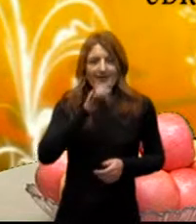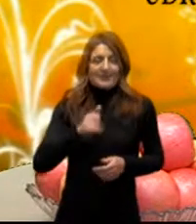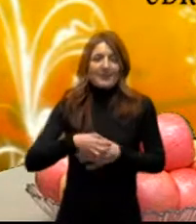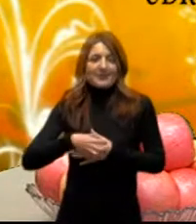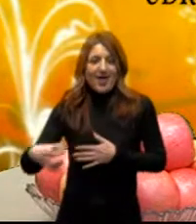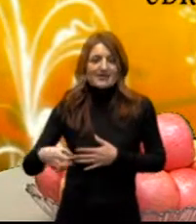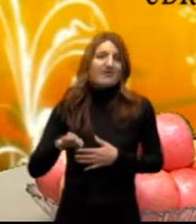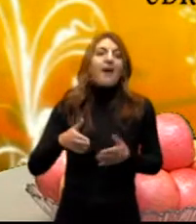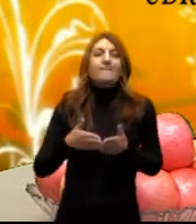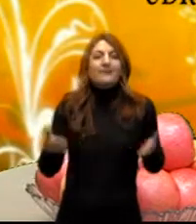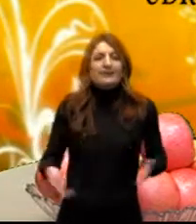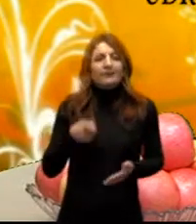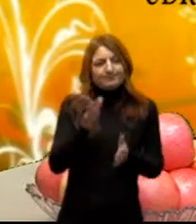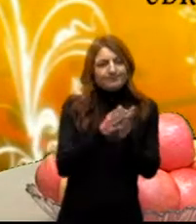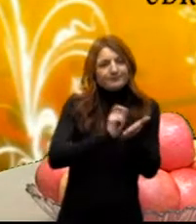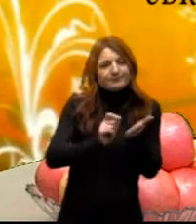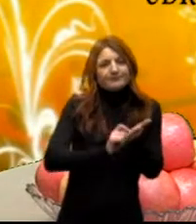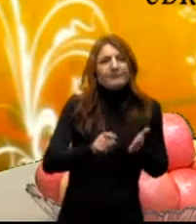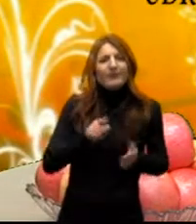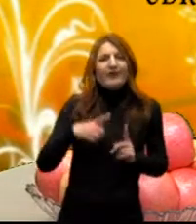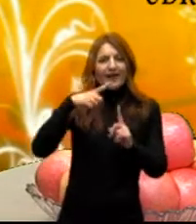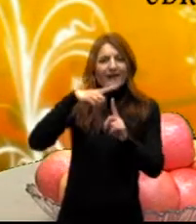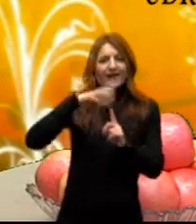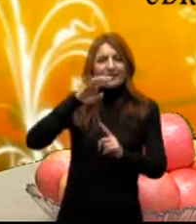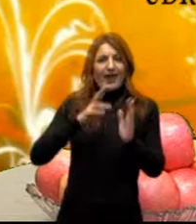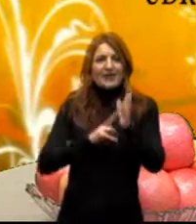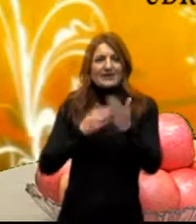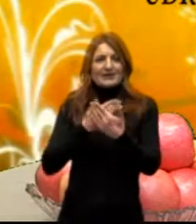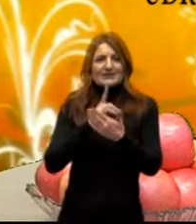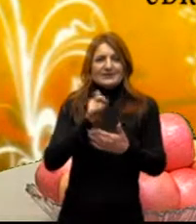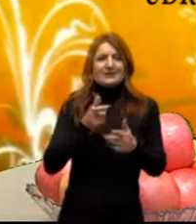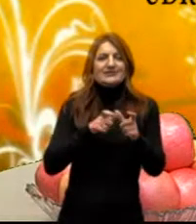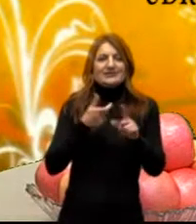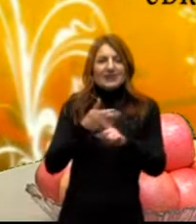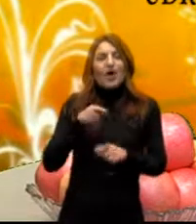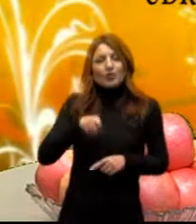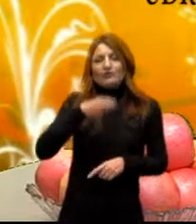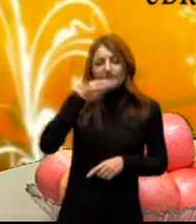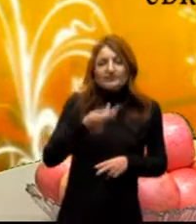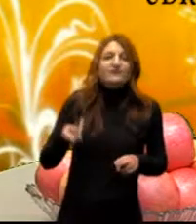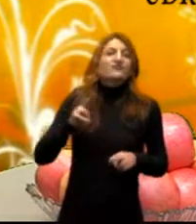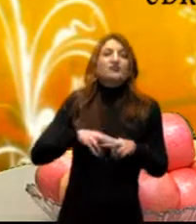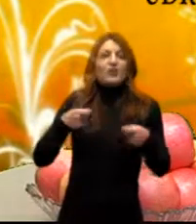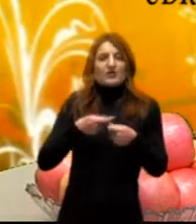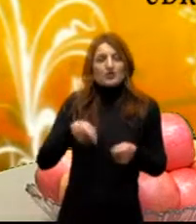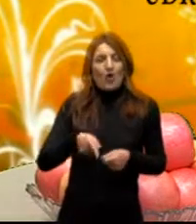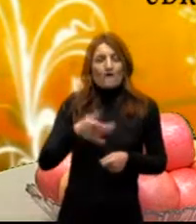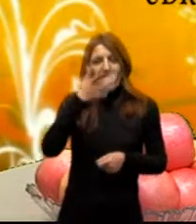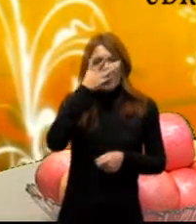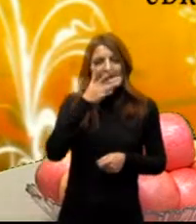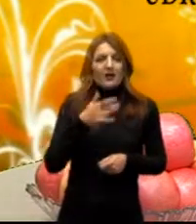kako je ovaj priručnik napravljen tenzijske glavobolje, onda ćemo se više fokusirati na te tenzijske glavobolje. Vjerojatno